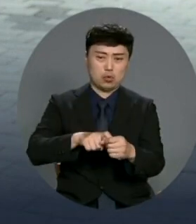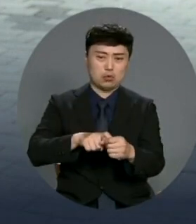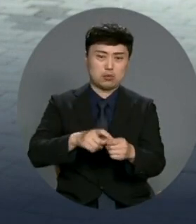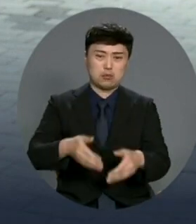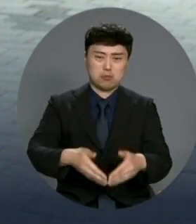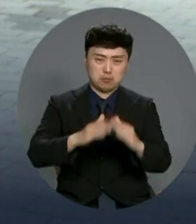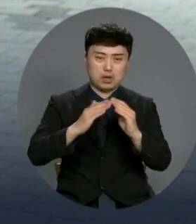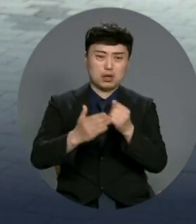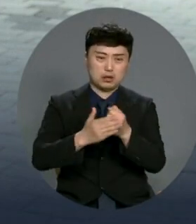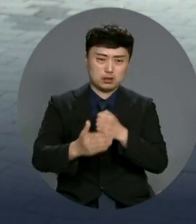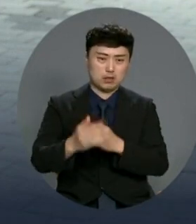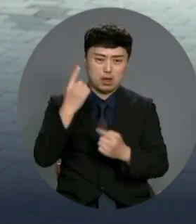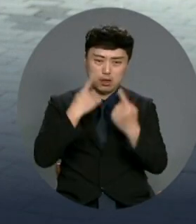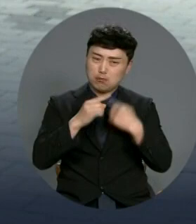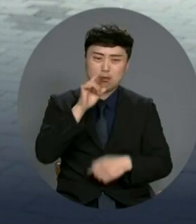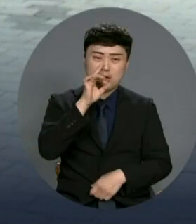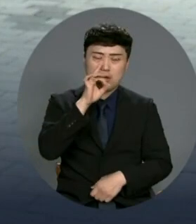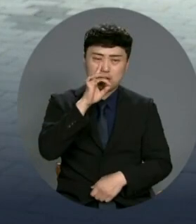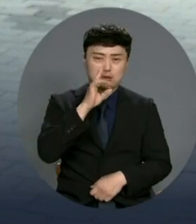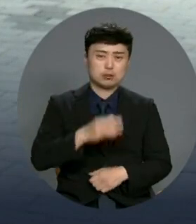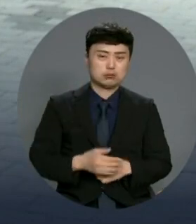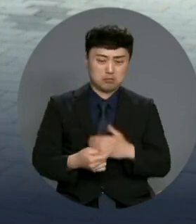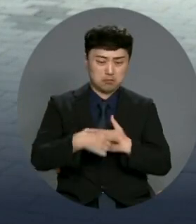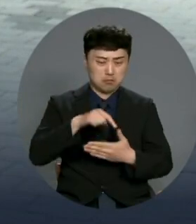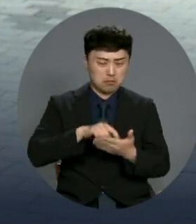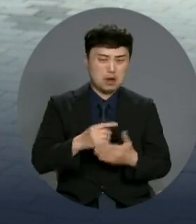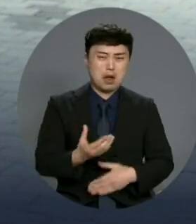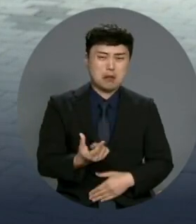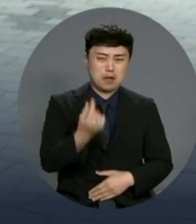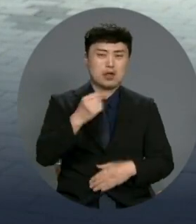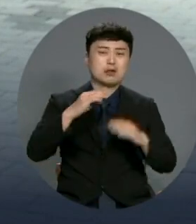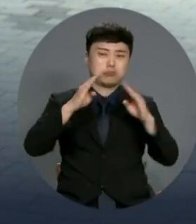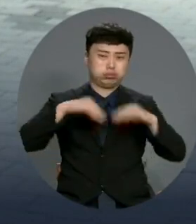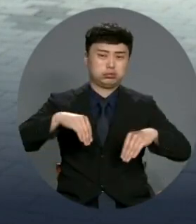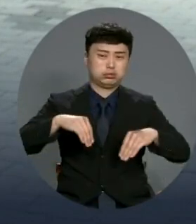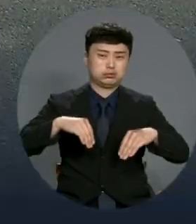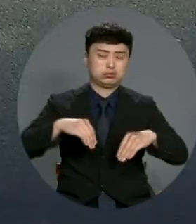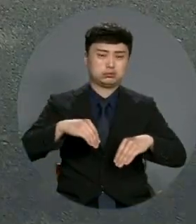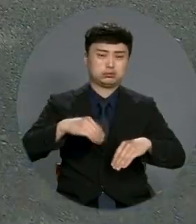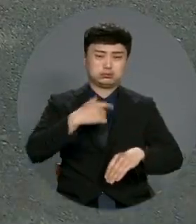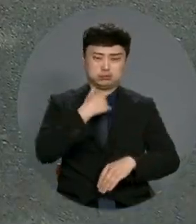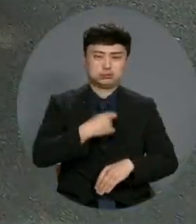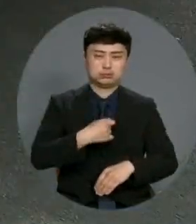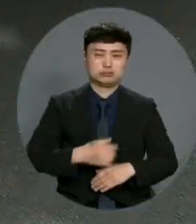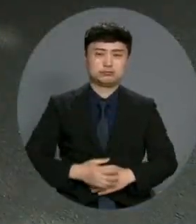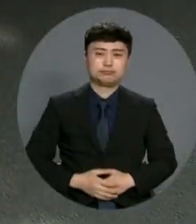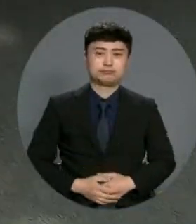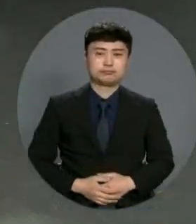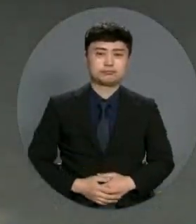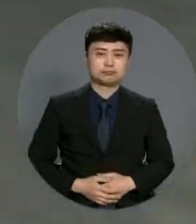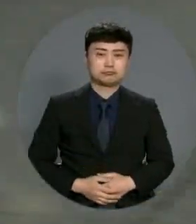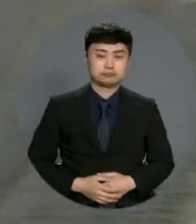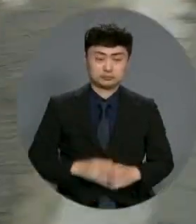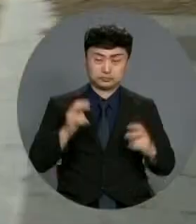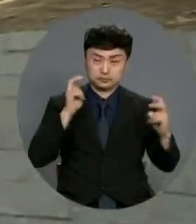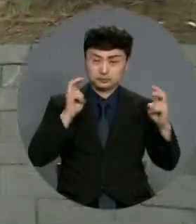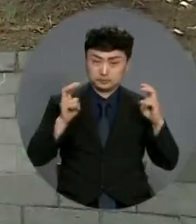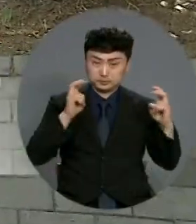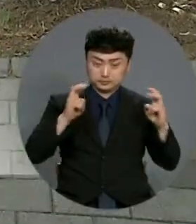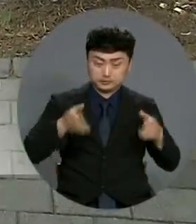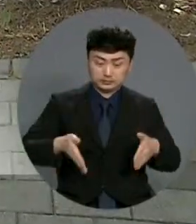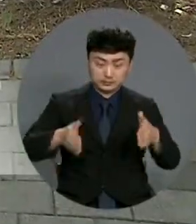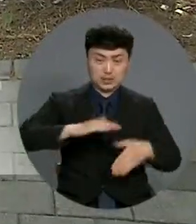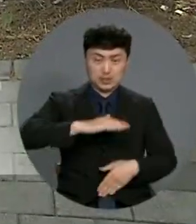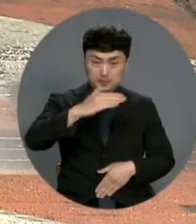사람이 다치면 안 되잖아요. 그래 제 마음은 빨리 좀 철거를 했으면 좋겠습니다. 시공업체 측은